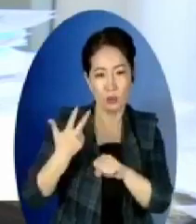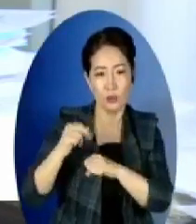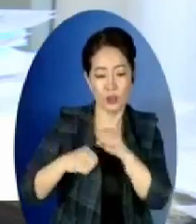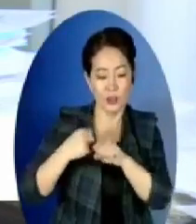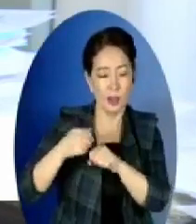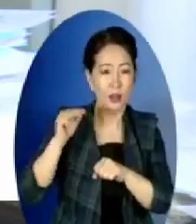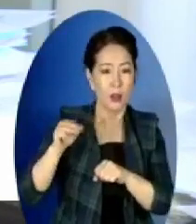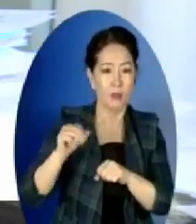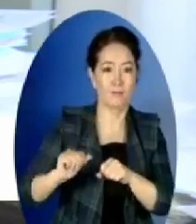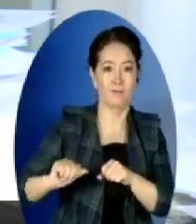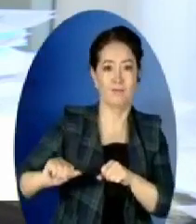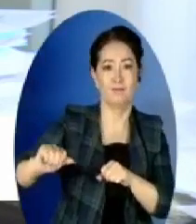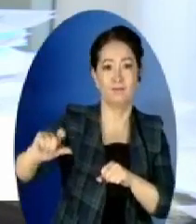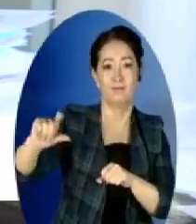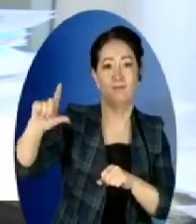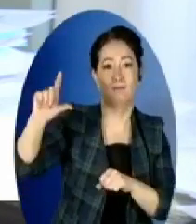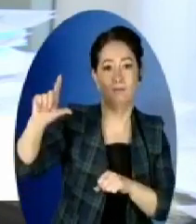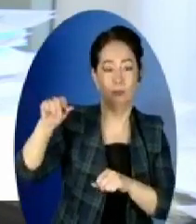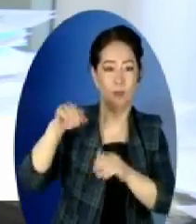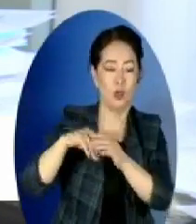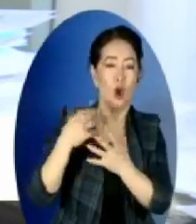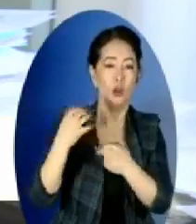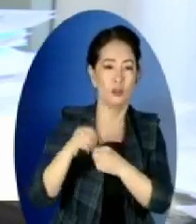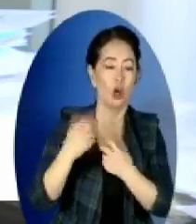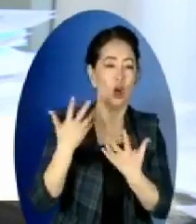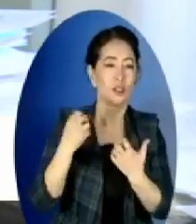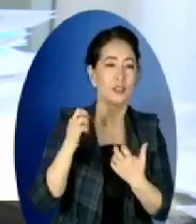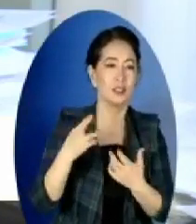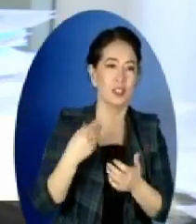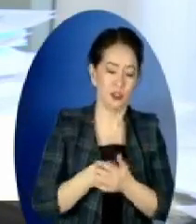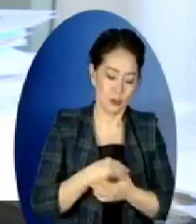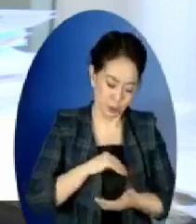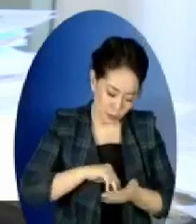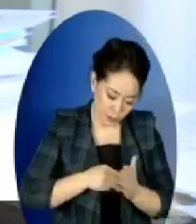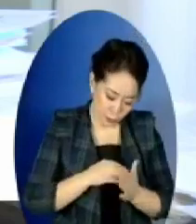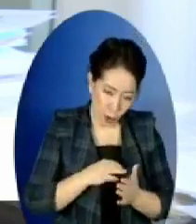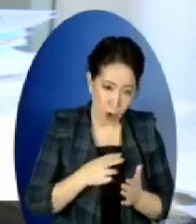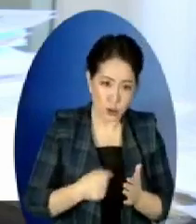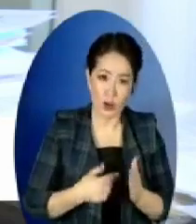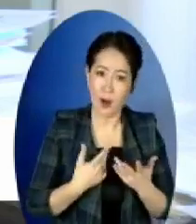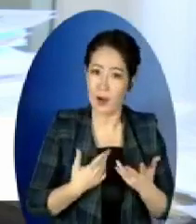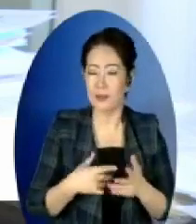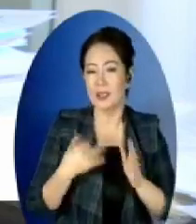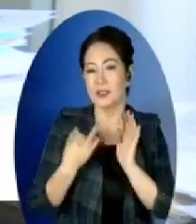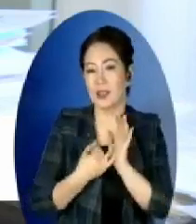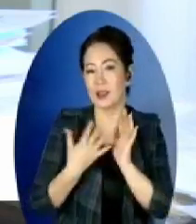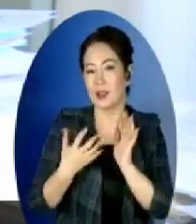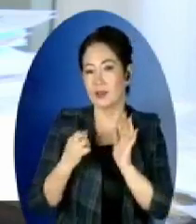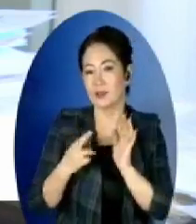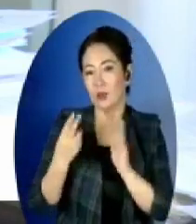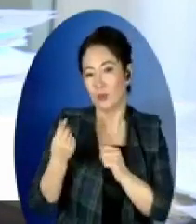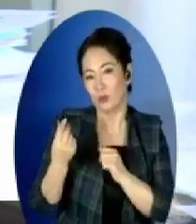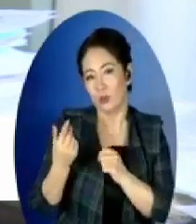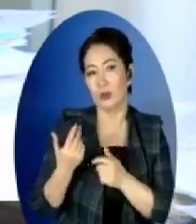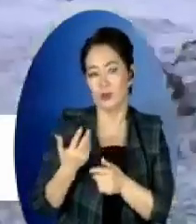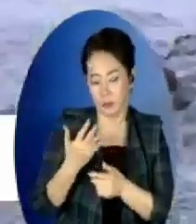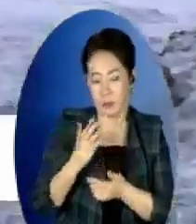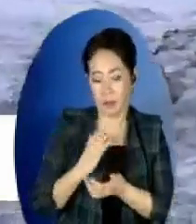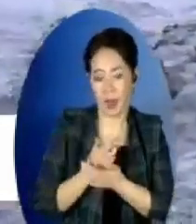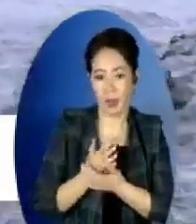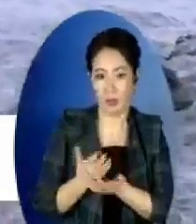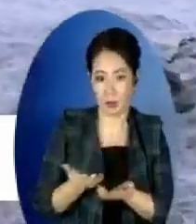гарахад тэр мөнгө нь бол нэлээд олон сая төгрөг. За бидний тооцоолсноор бол 75 сая төгрөг чөлөө болсон